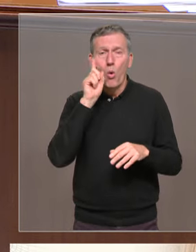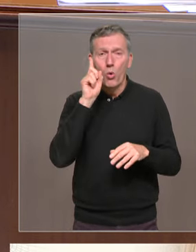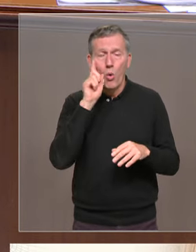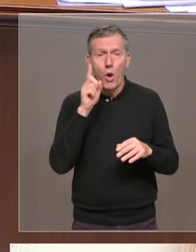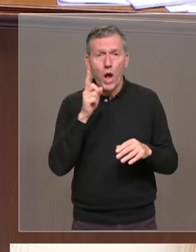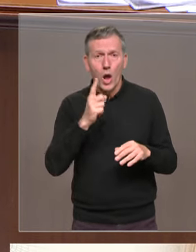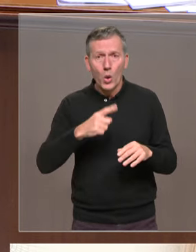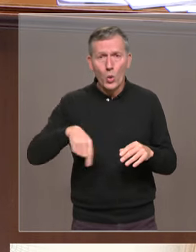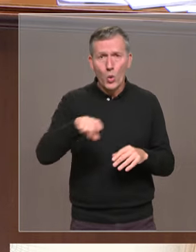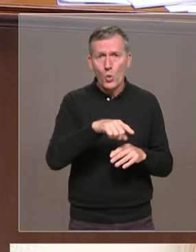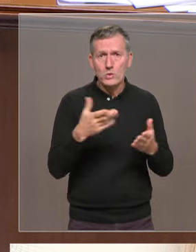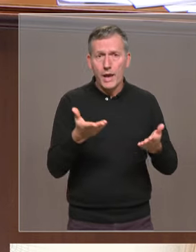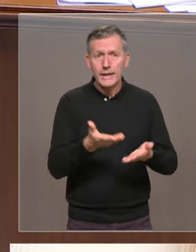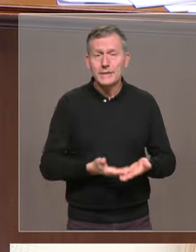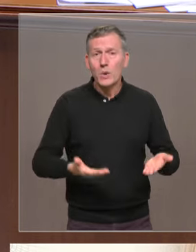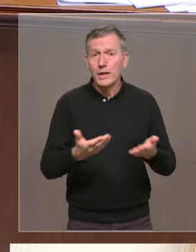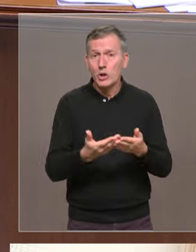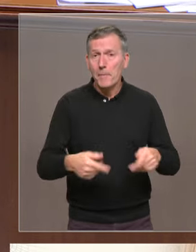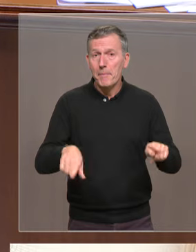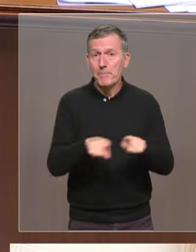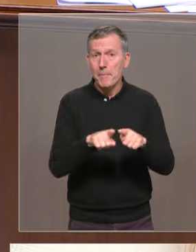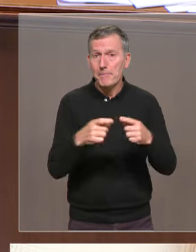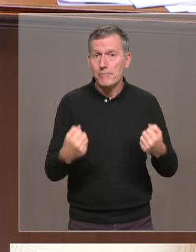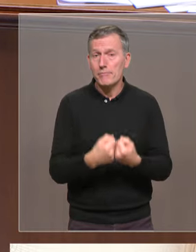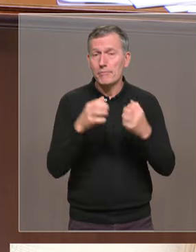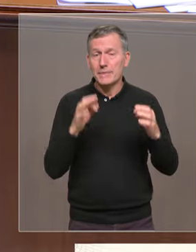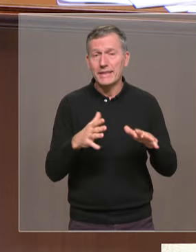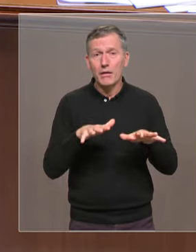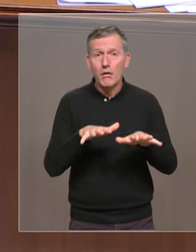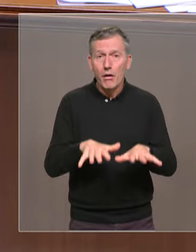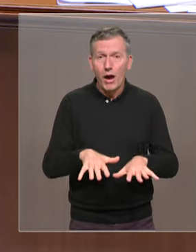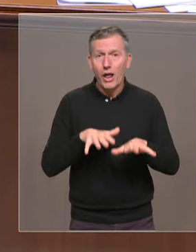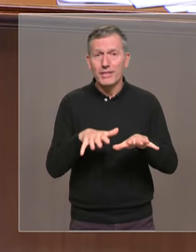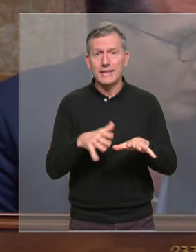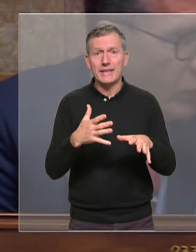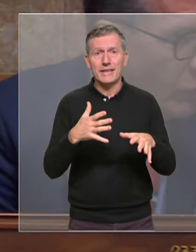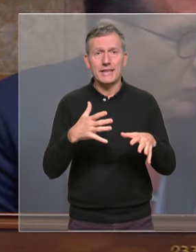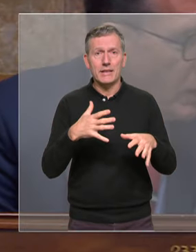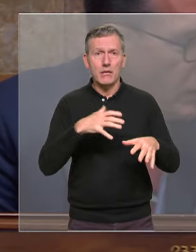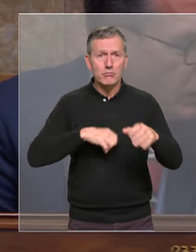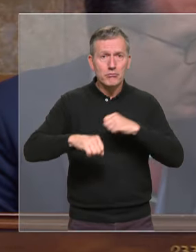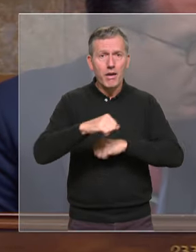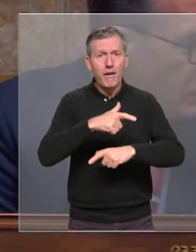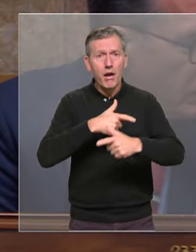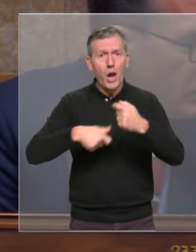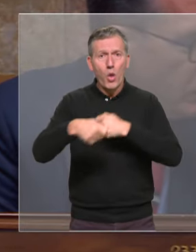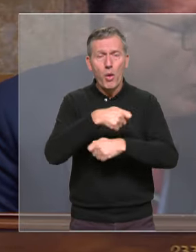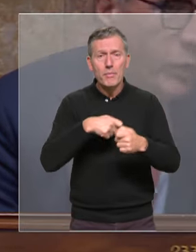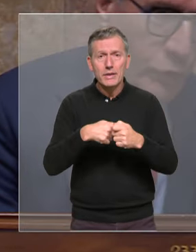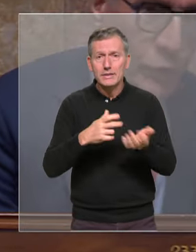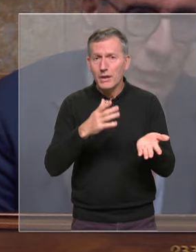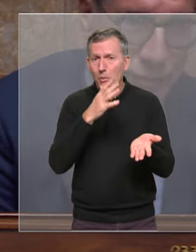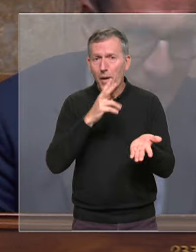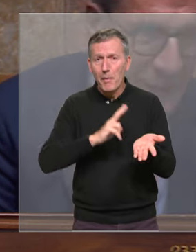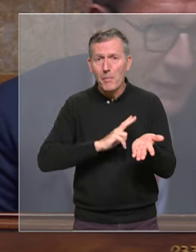sommes tous confrontés au même moment à un ralentissement de notre activité économique. Et il n'était pas prévisible